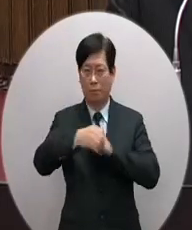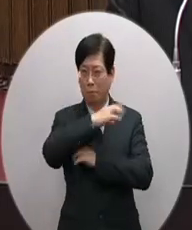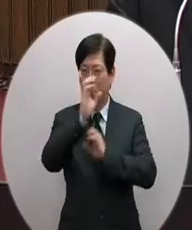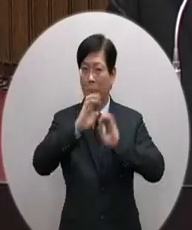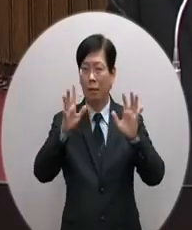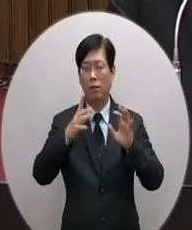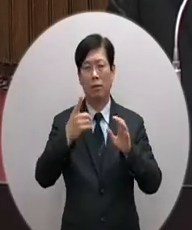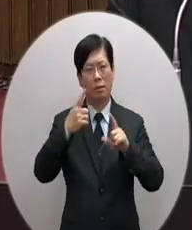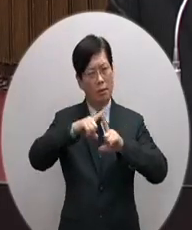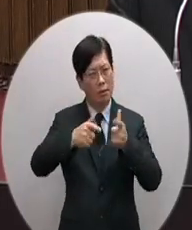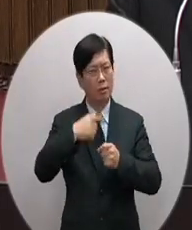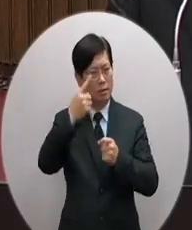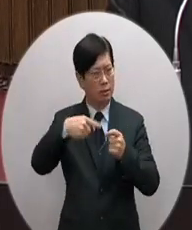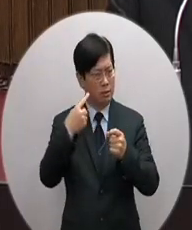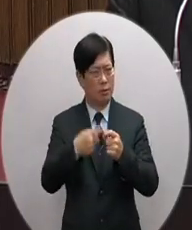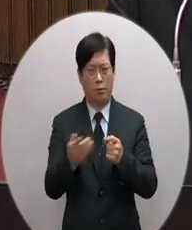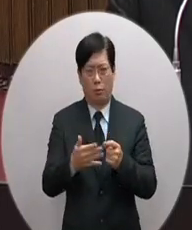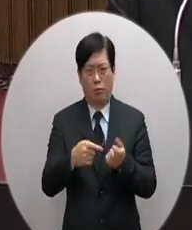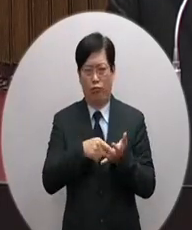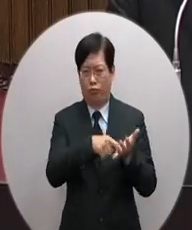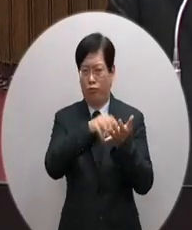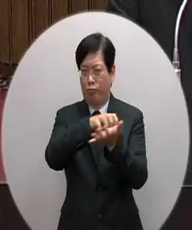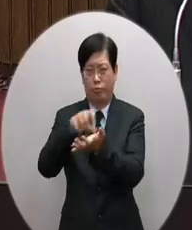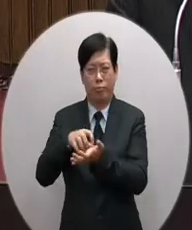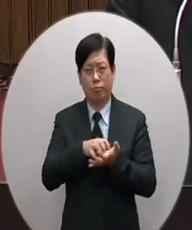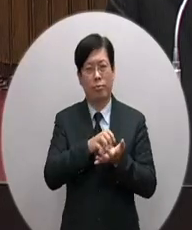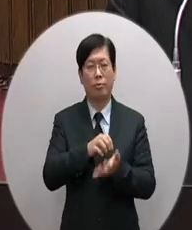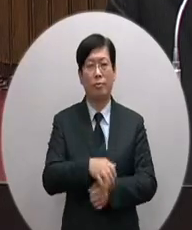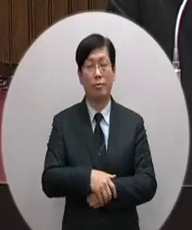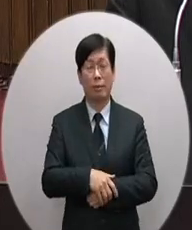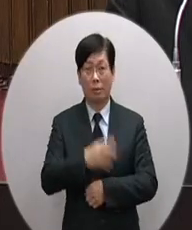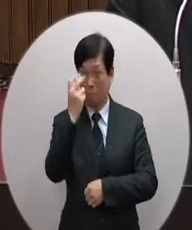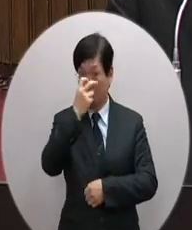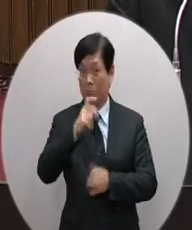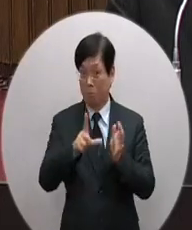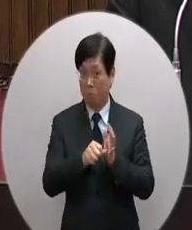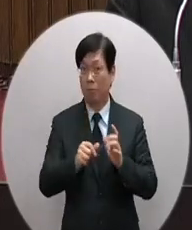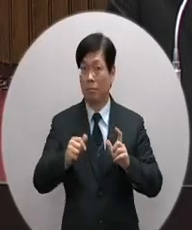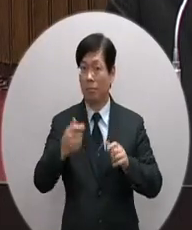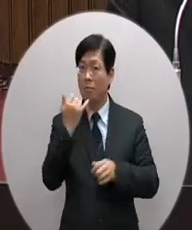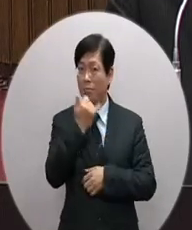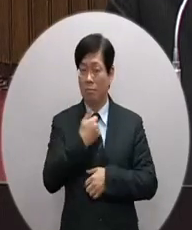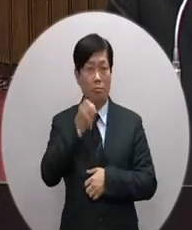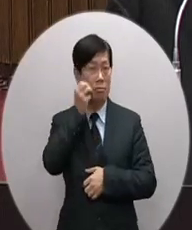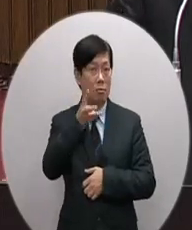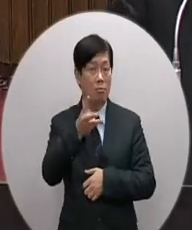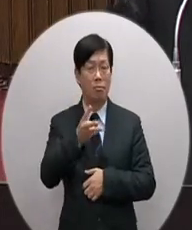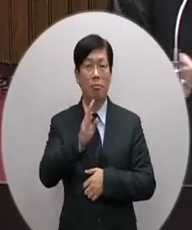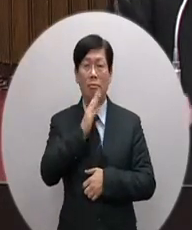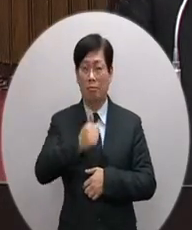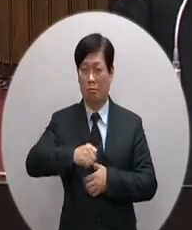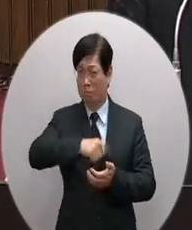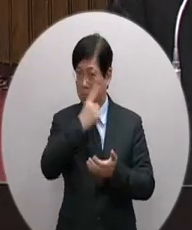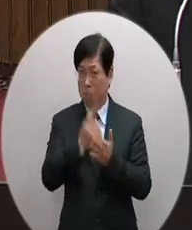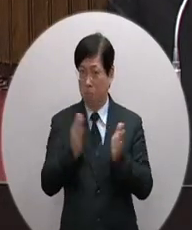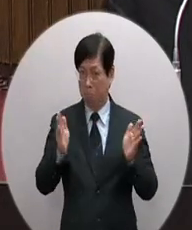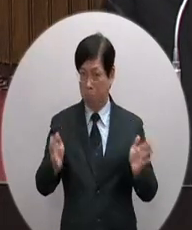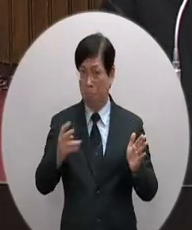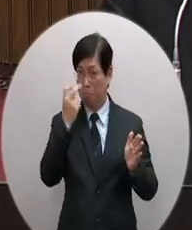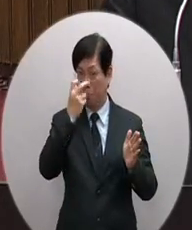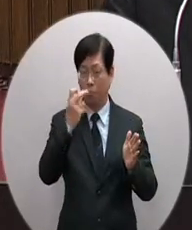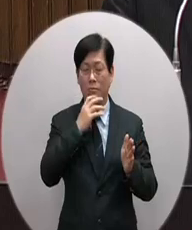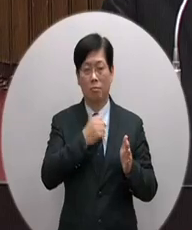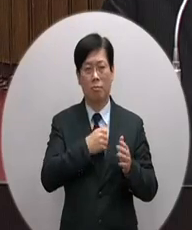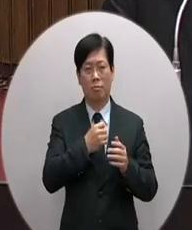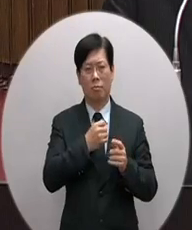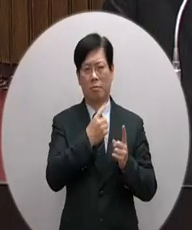道也花了1年多啊去解决各种问题，那审查的时间也许是3个多月，但是整个看起来其实